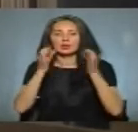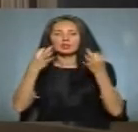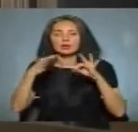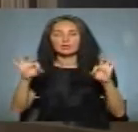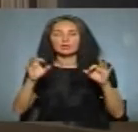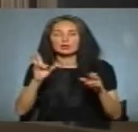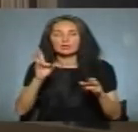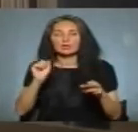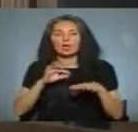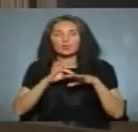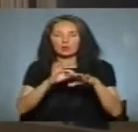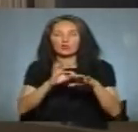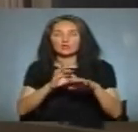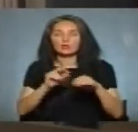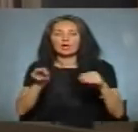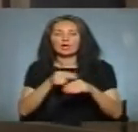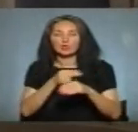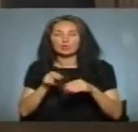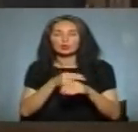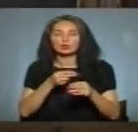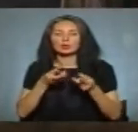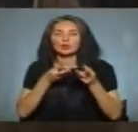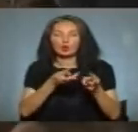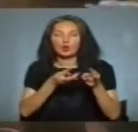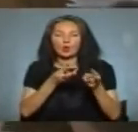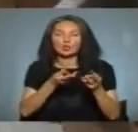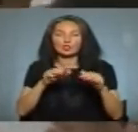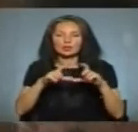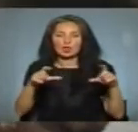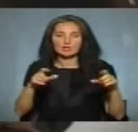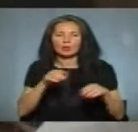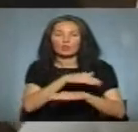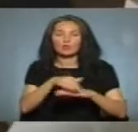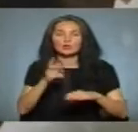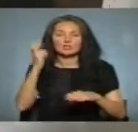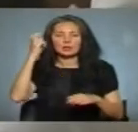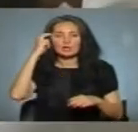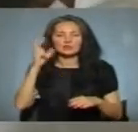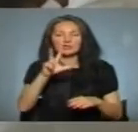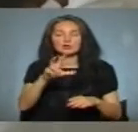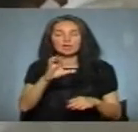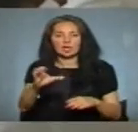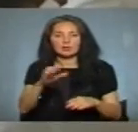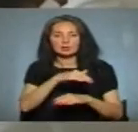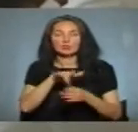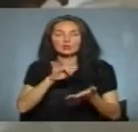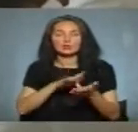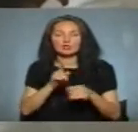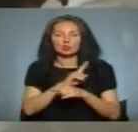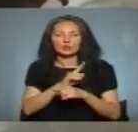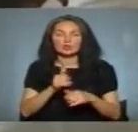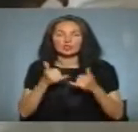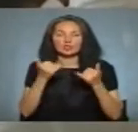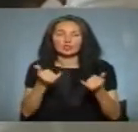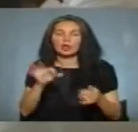проведення реконструкції котельні по вулиці Київська, 3С в місті Тернополі для використання альтернативних